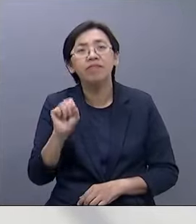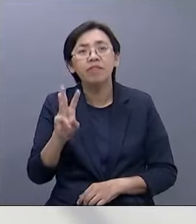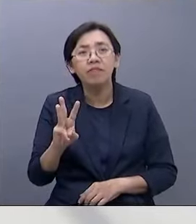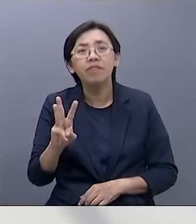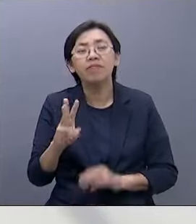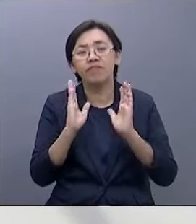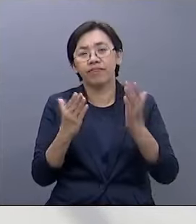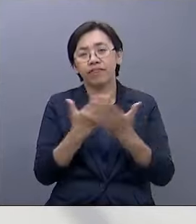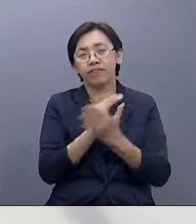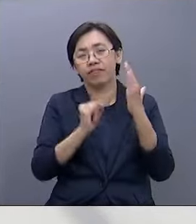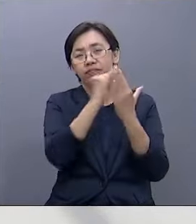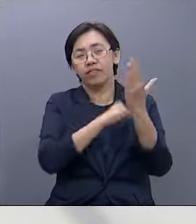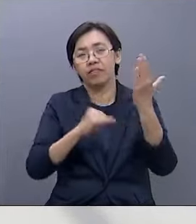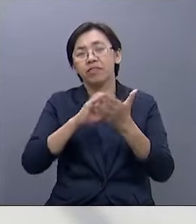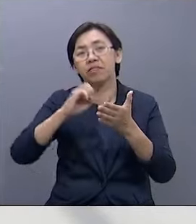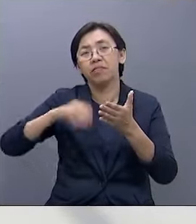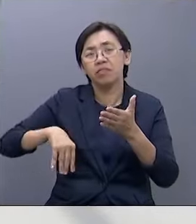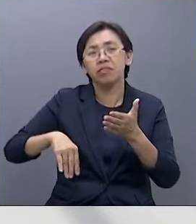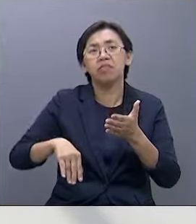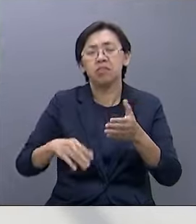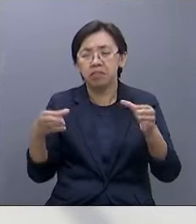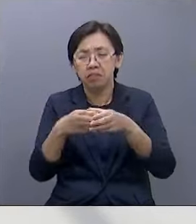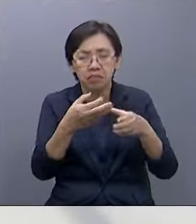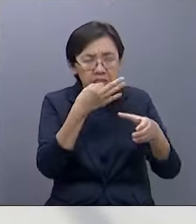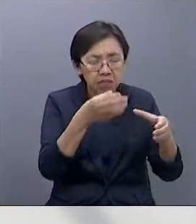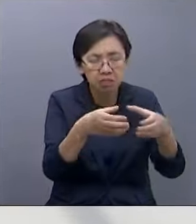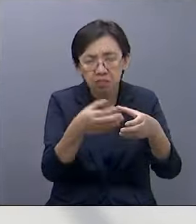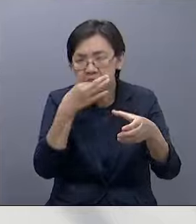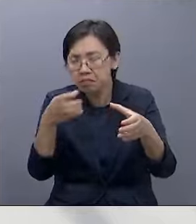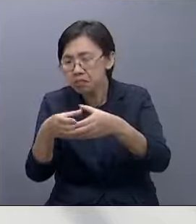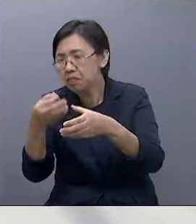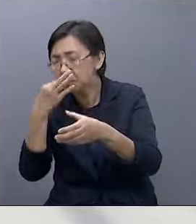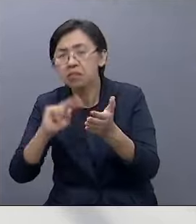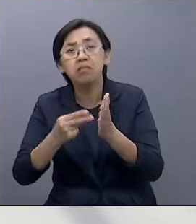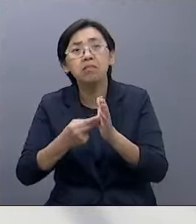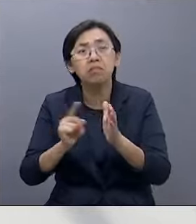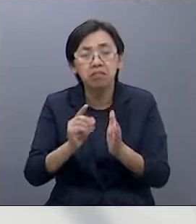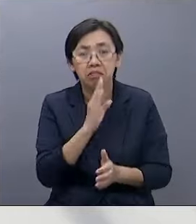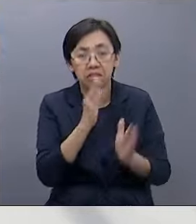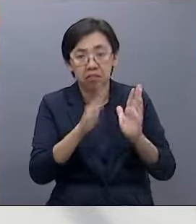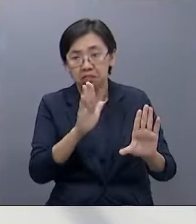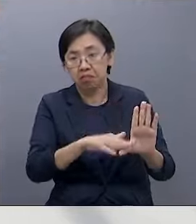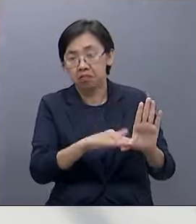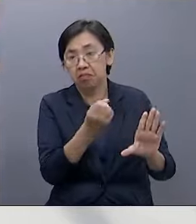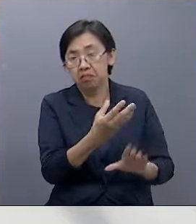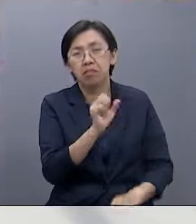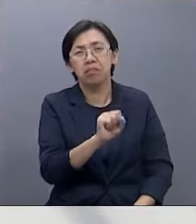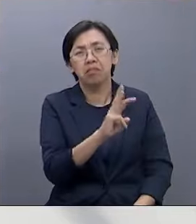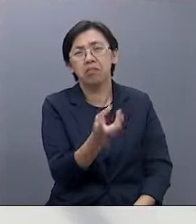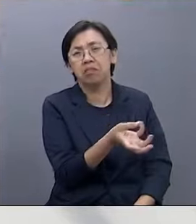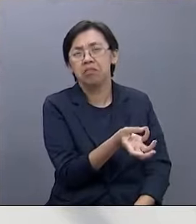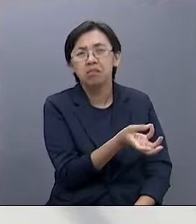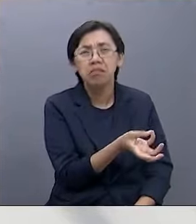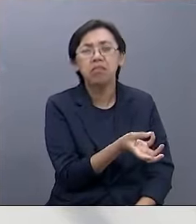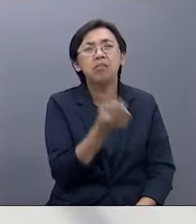เป็นตัวแทนจังหวัดออกไปแต่ให้มาจากกลุ่มสาขาอาชีพนั่นหมายความว่าจังหวัดที่มีผู้สมัครเยอะแต่ได้สวน้อยเนี่ยความ